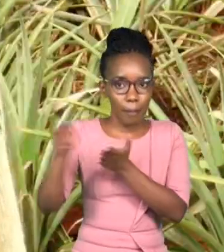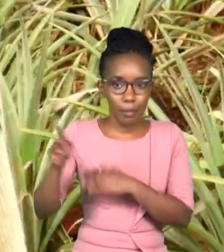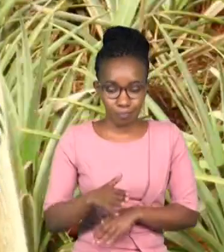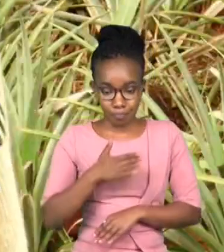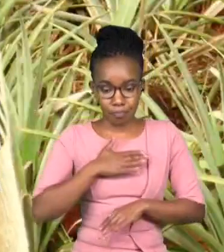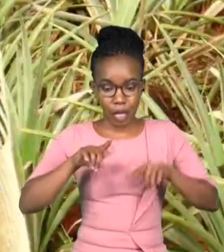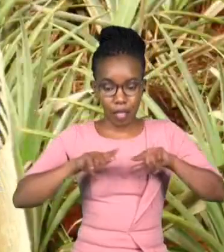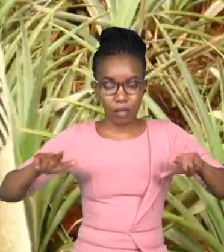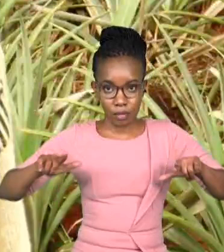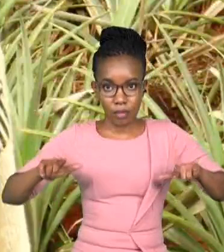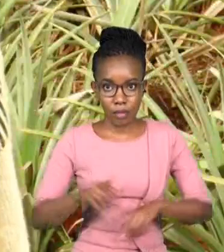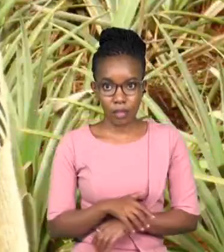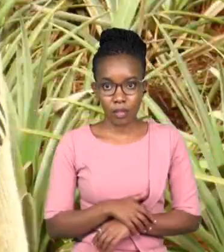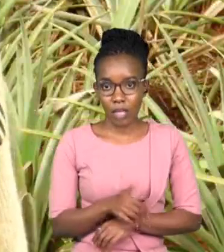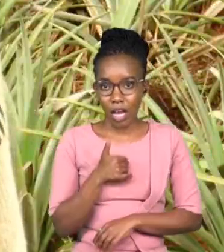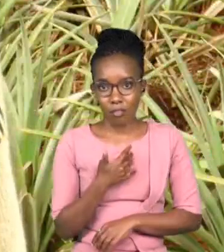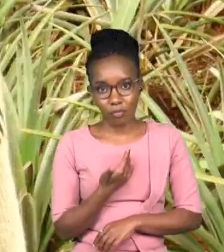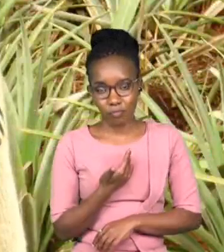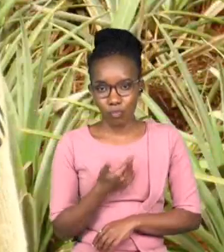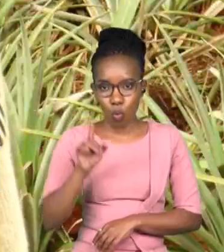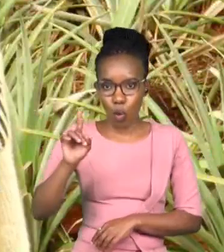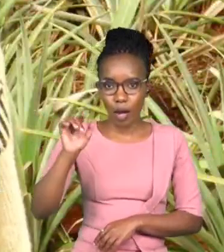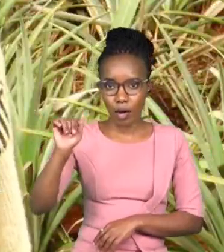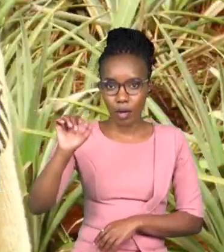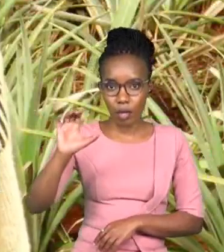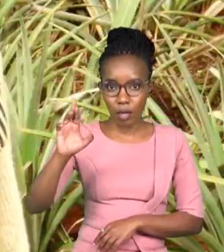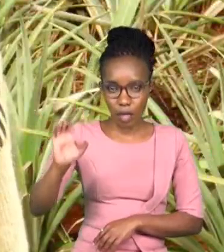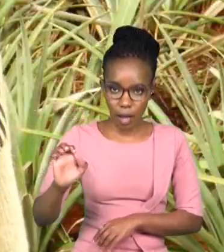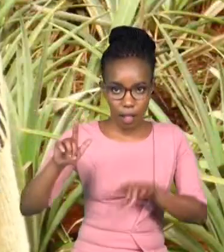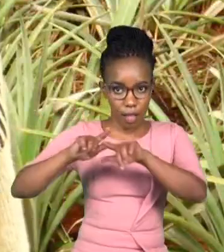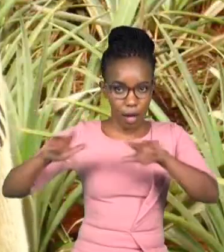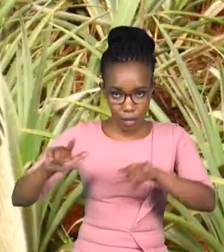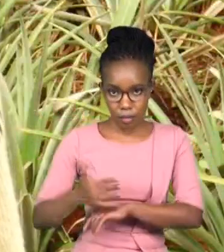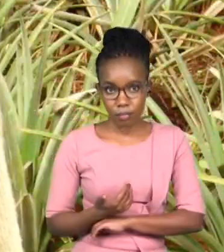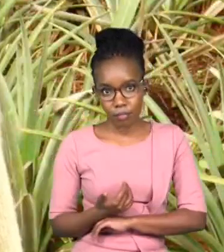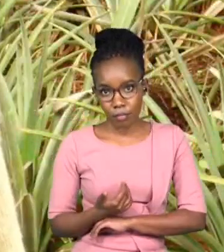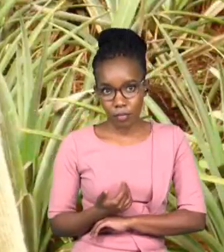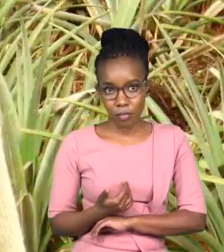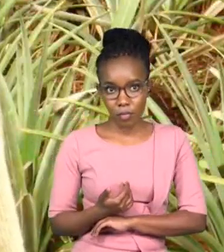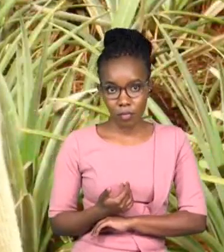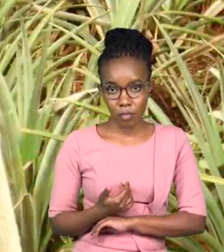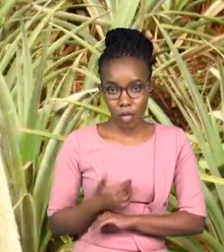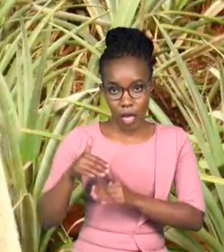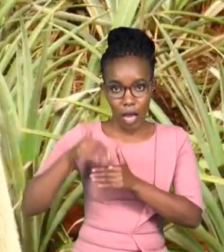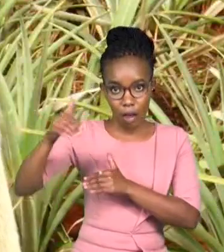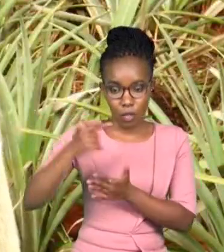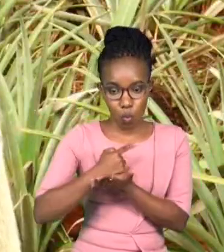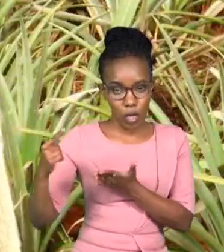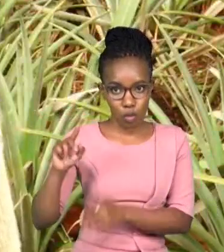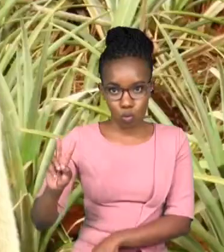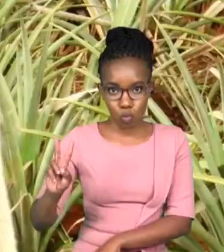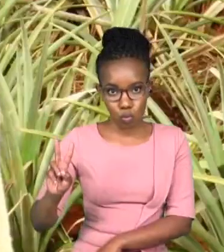yangu niko na kama eka moja, na hiyo eka moja kila baada ya wiki